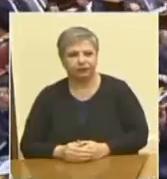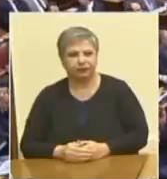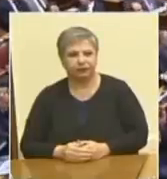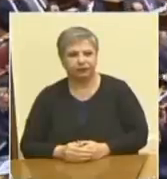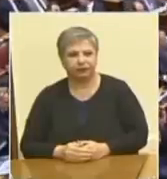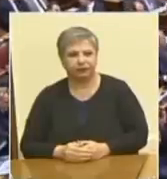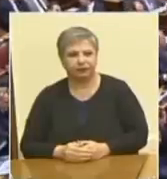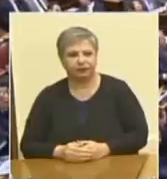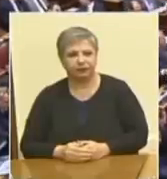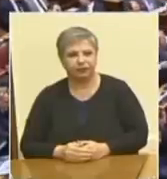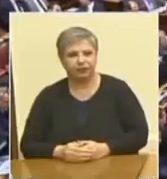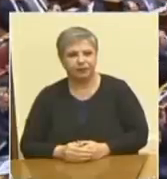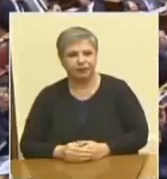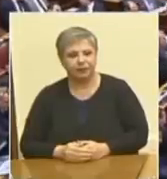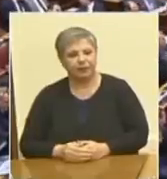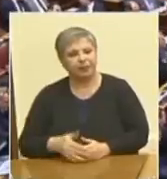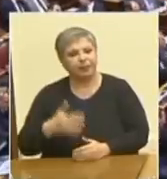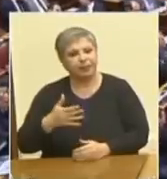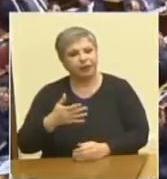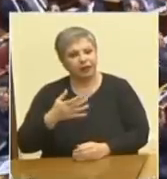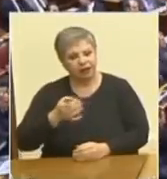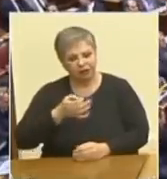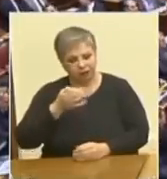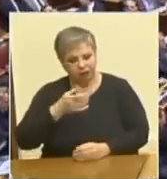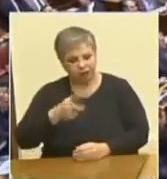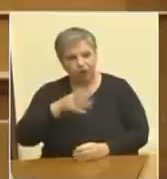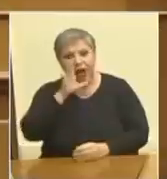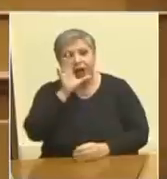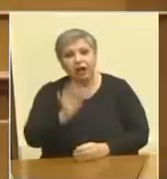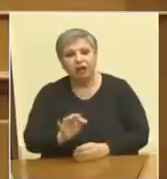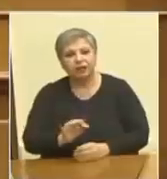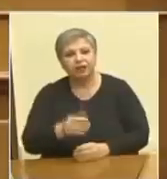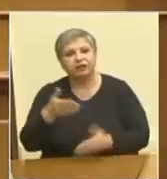Για να πούμε και κάποιες, λοιπόν, αλήθειες σε αυτή την αίθουσα, κύριε Τσίπρα.